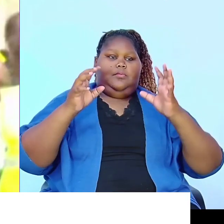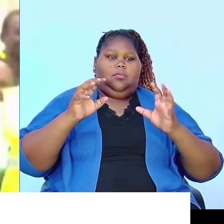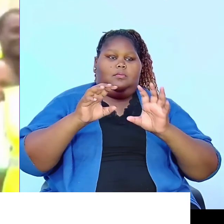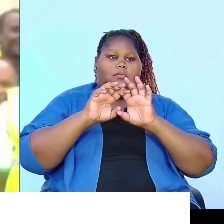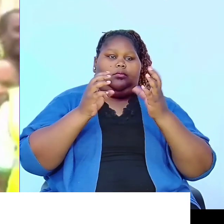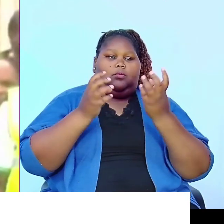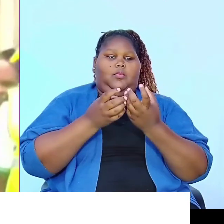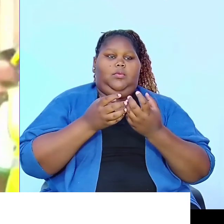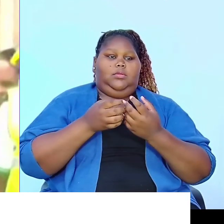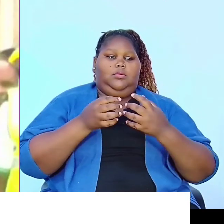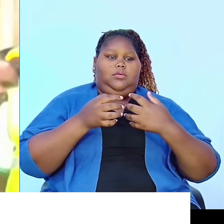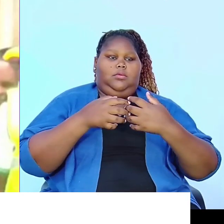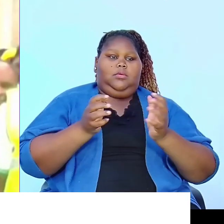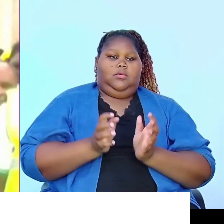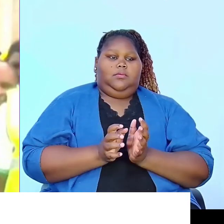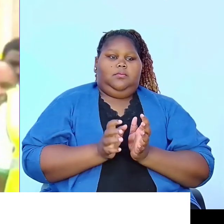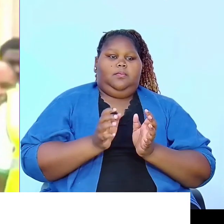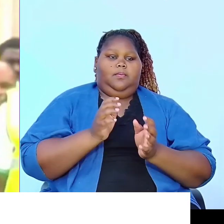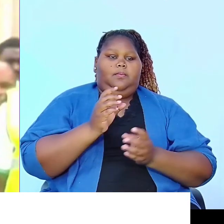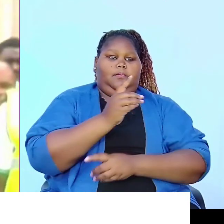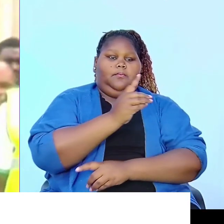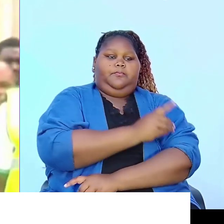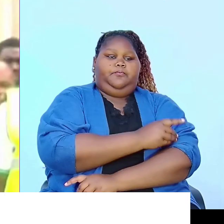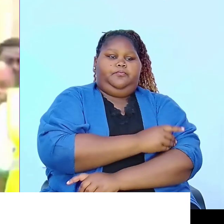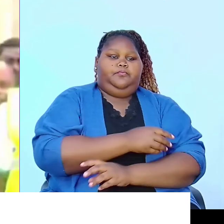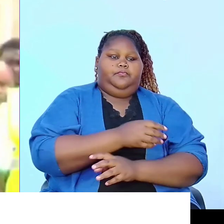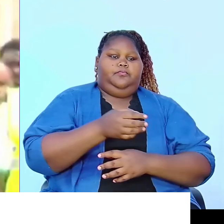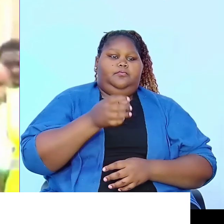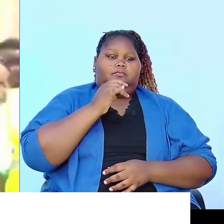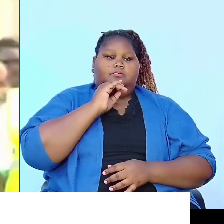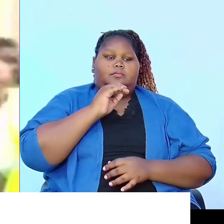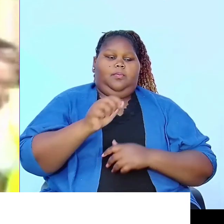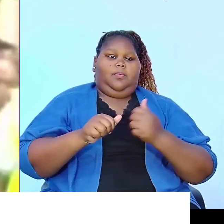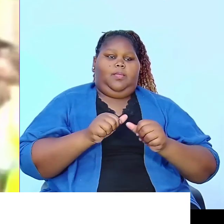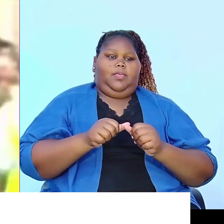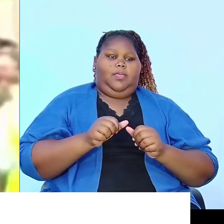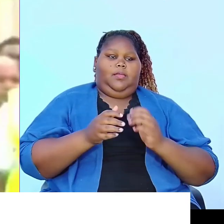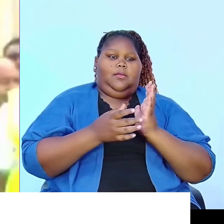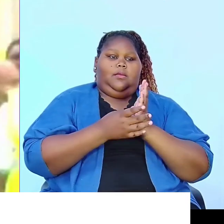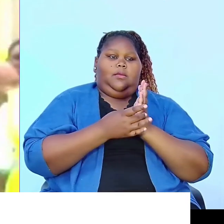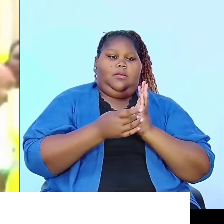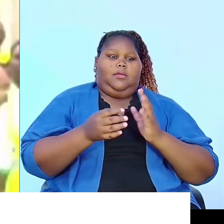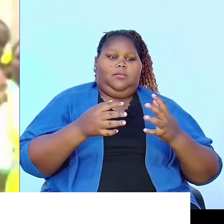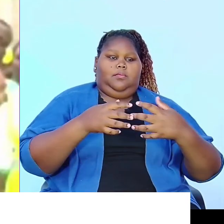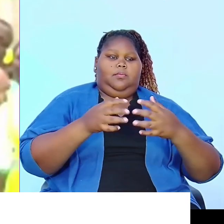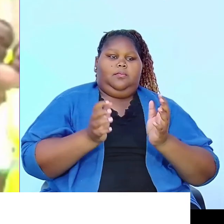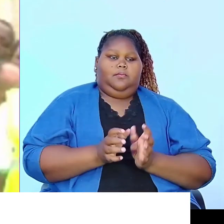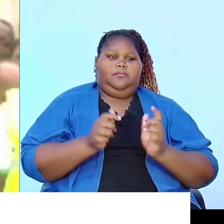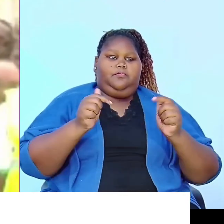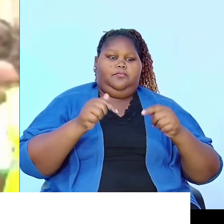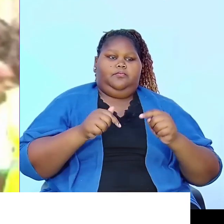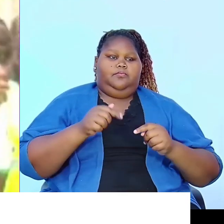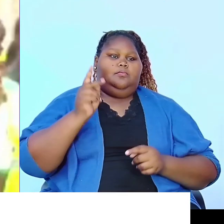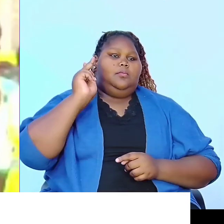ambapo tunaongea kuhusu smart engineering. Kwa hivyo leo tutakuwa katika shule ya Kisii National Polytechnic